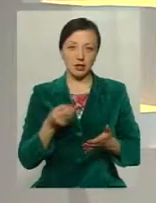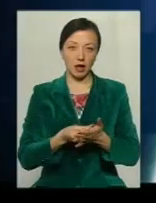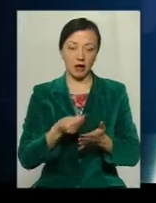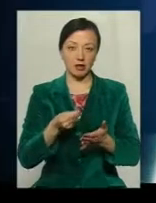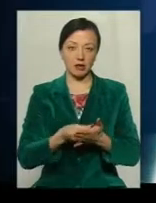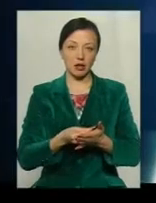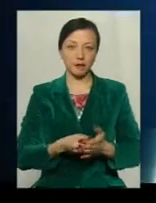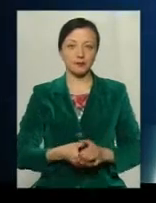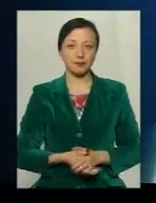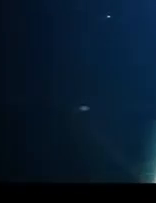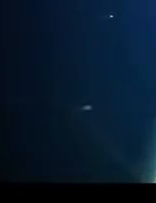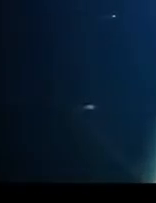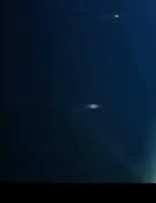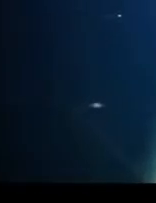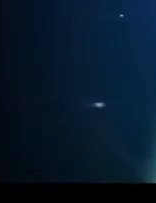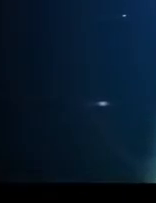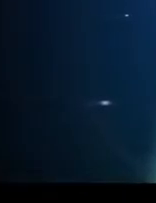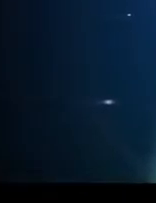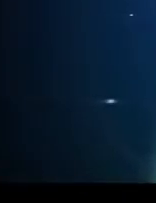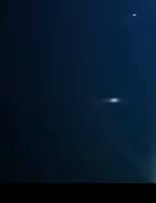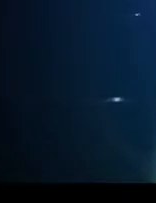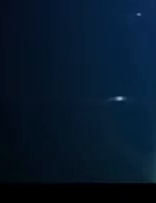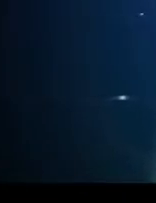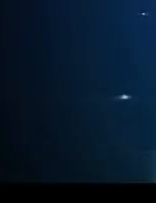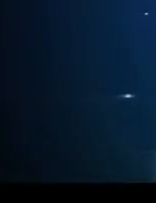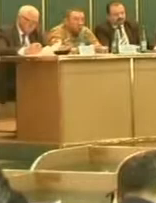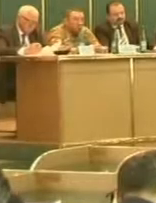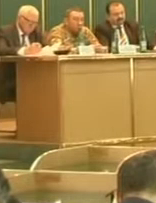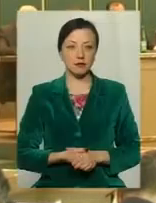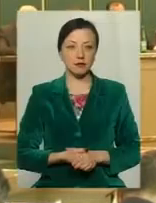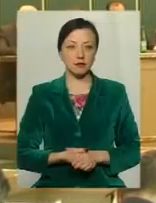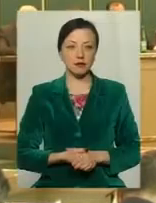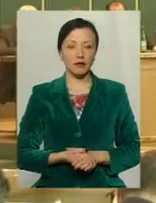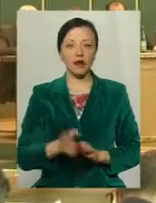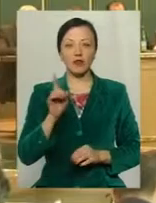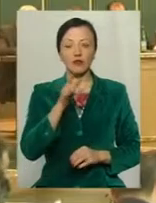показати сюжет. На нещодавній колегії облдержадміністрації, власне,